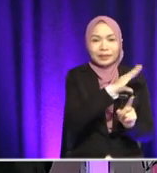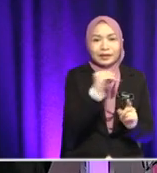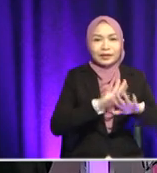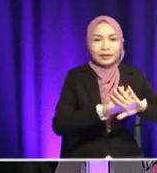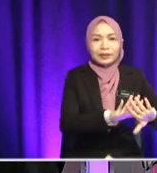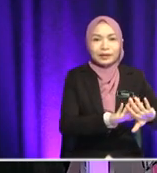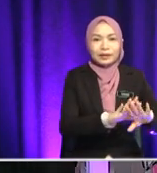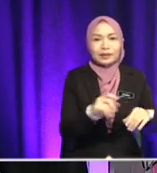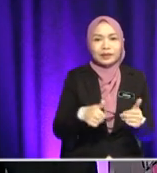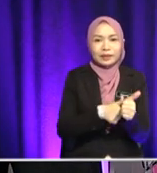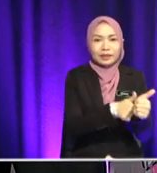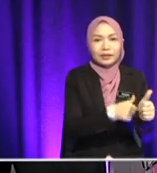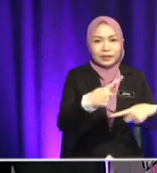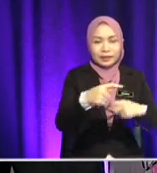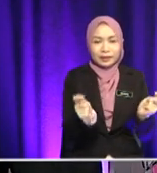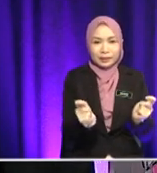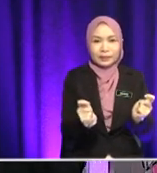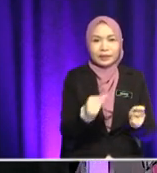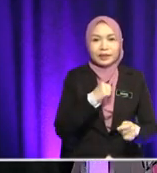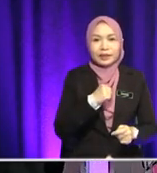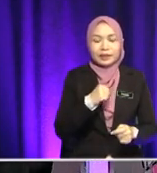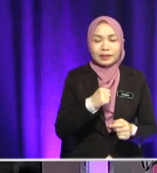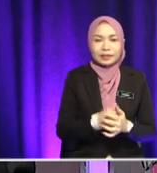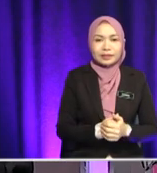tiga kita tambahkan dengan lima